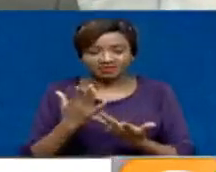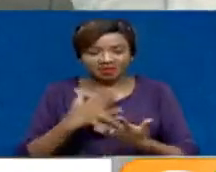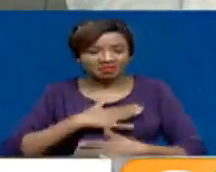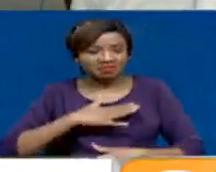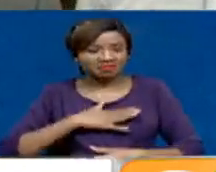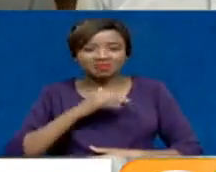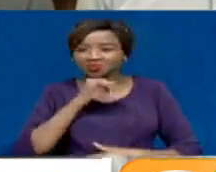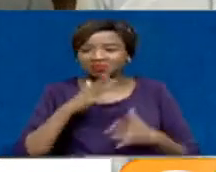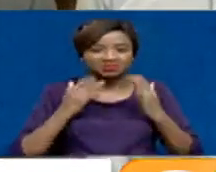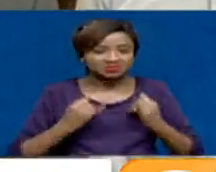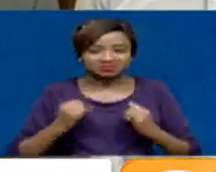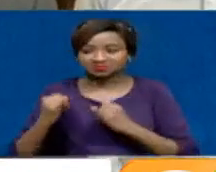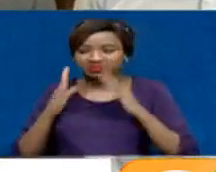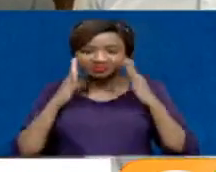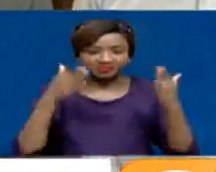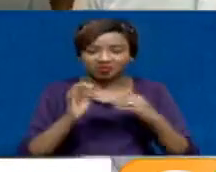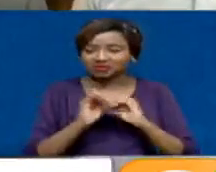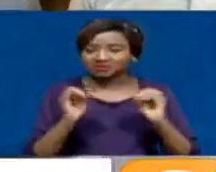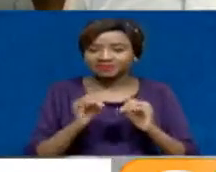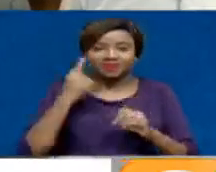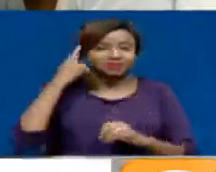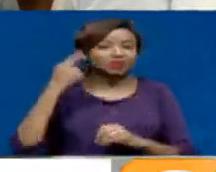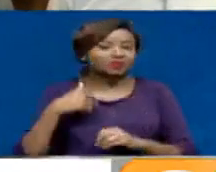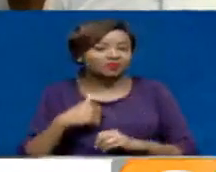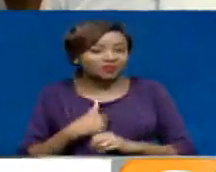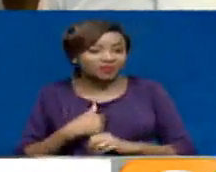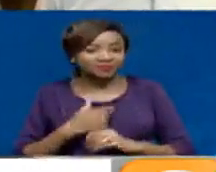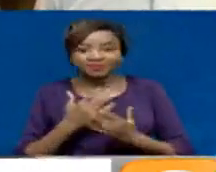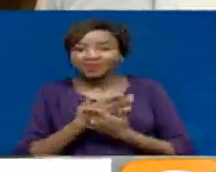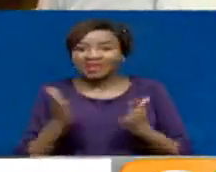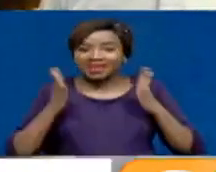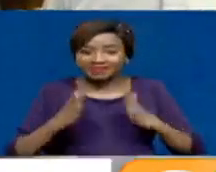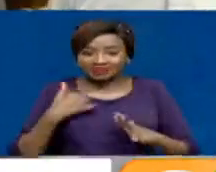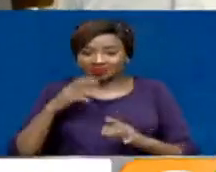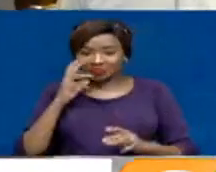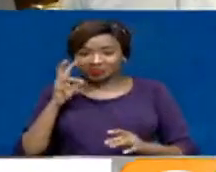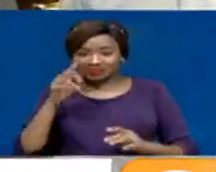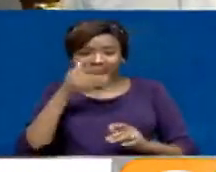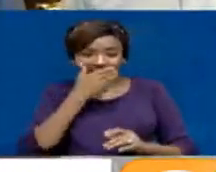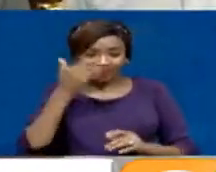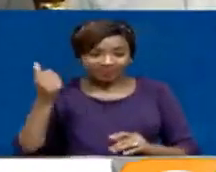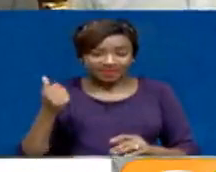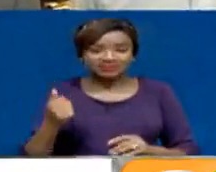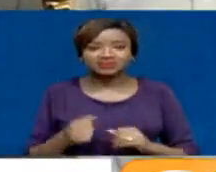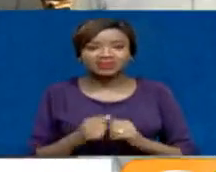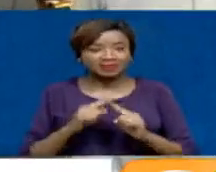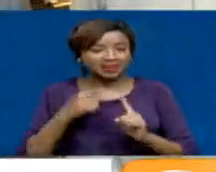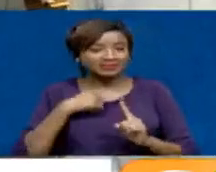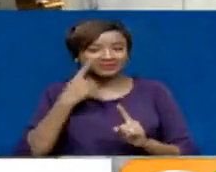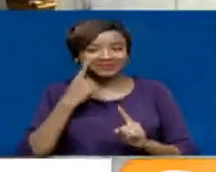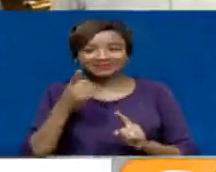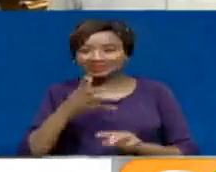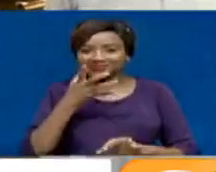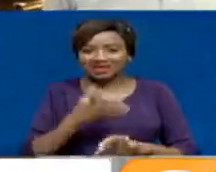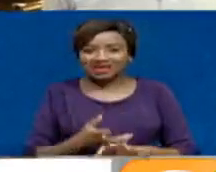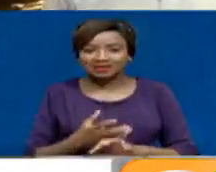never about an individual. So for me, whoever is seen to be best suited, which I find very hard because